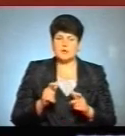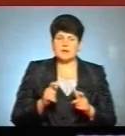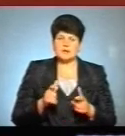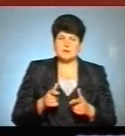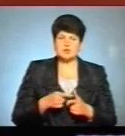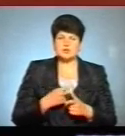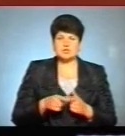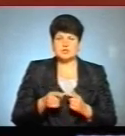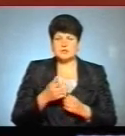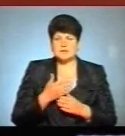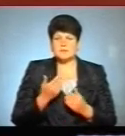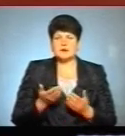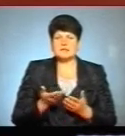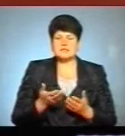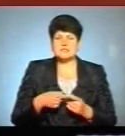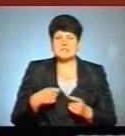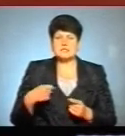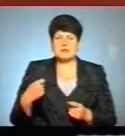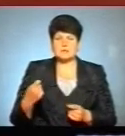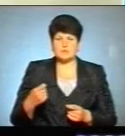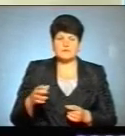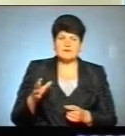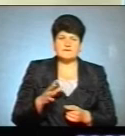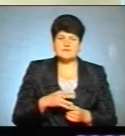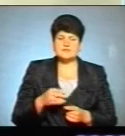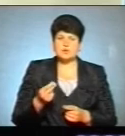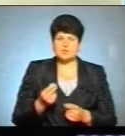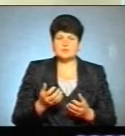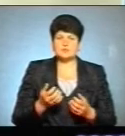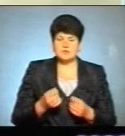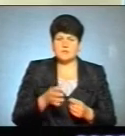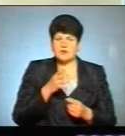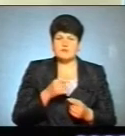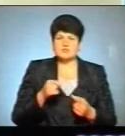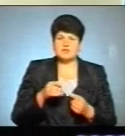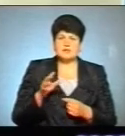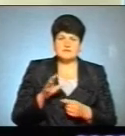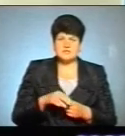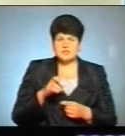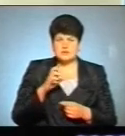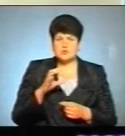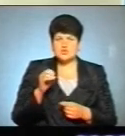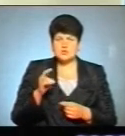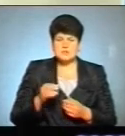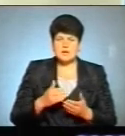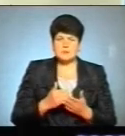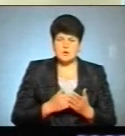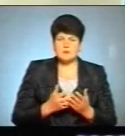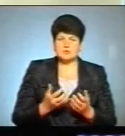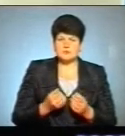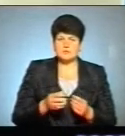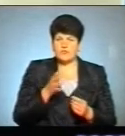немає якихось затримок? Всі кошти надходять вчасно, на всі державні соціальні програми надходять вчасно. Вчора